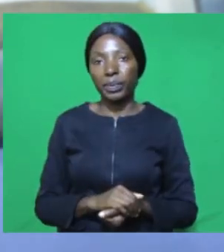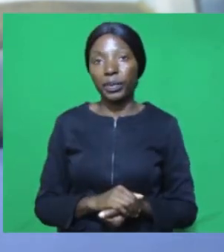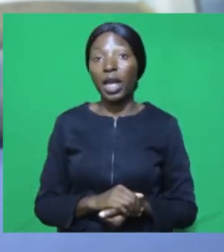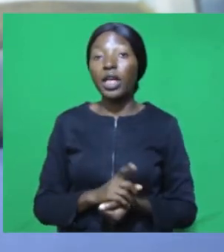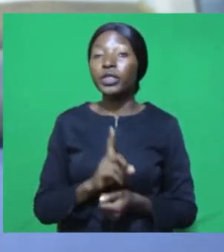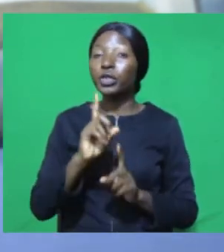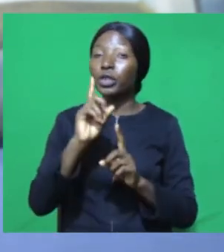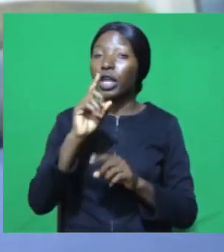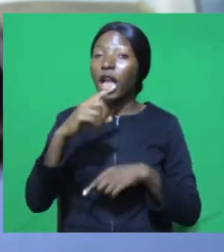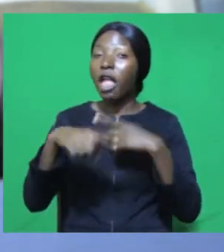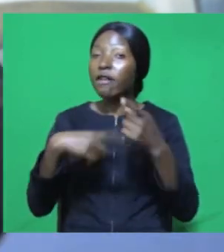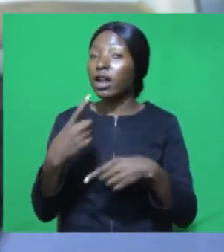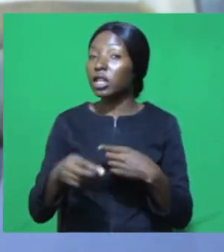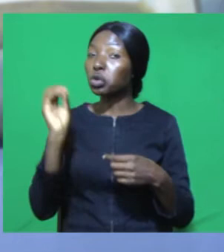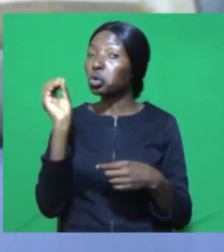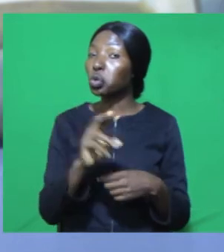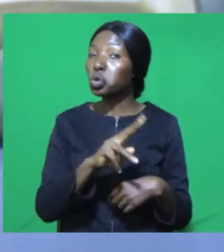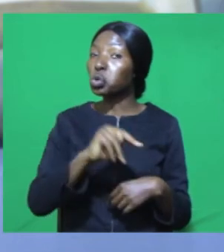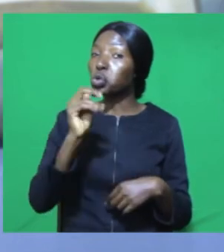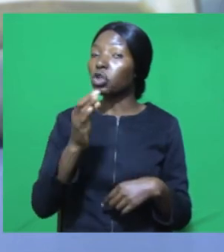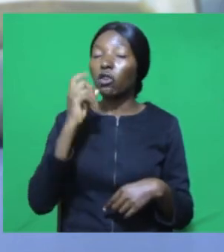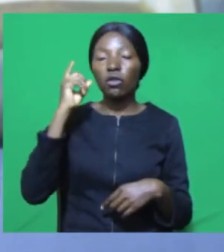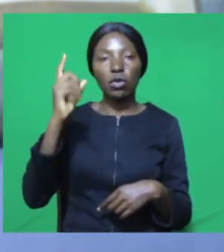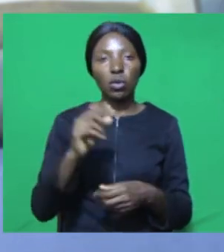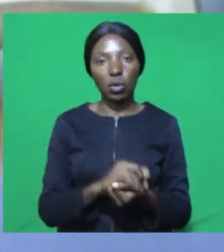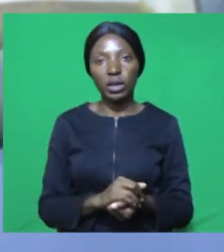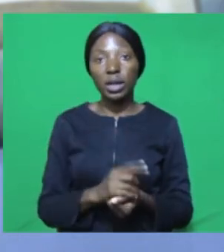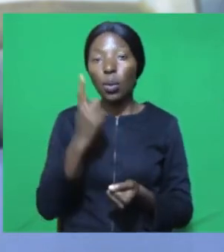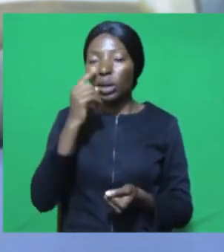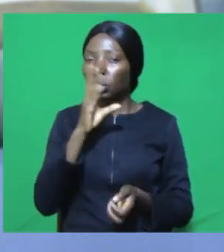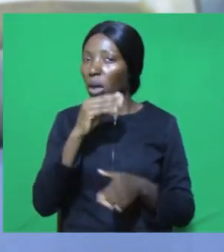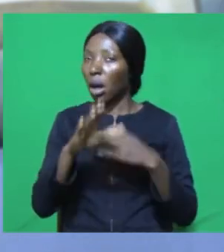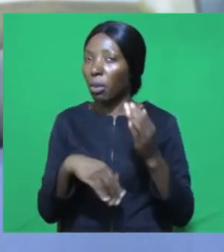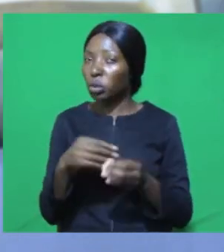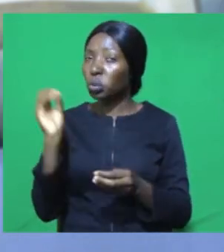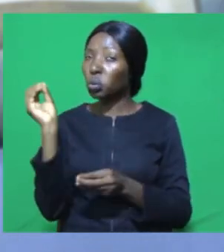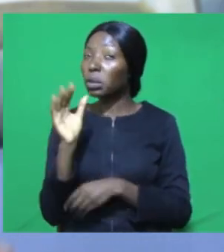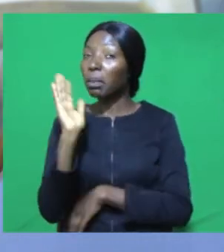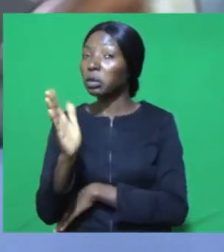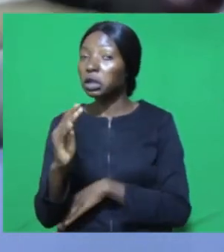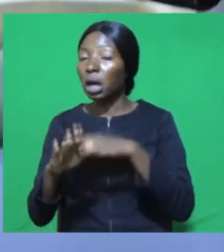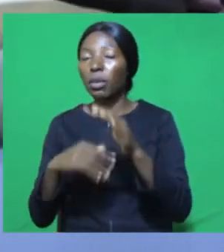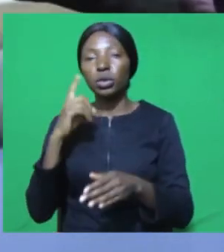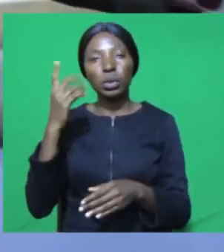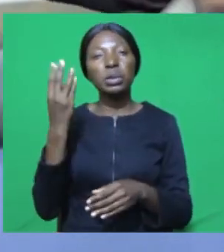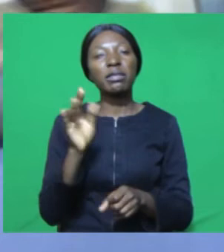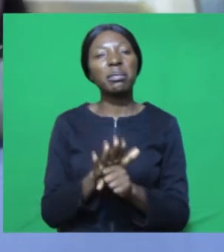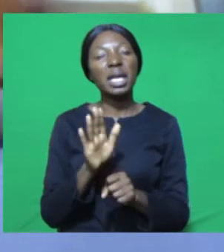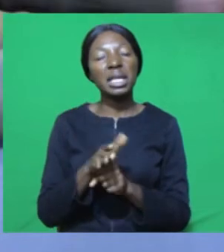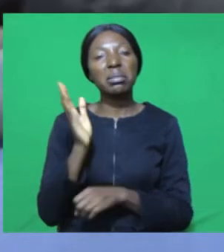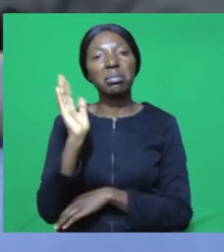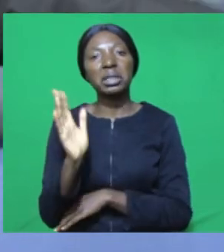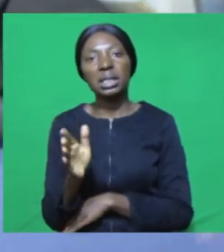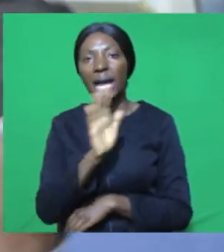Na uvangeri inonzi yeushe right akuso unozani mazano pakawanda mavangeri yeushe yakaita